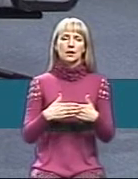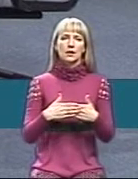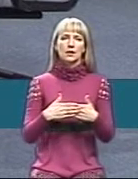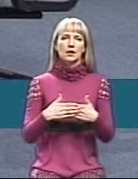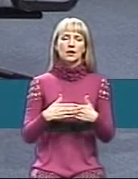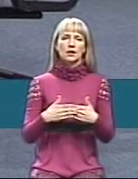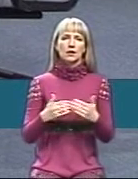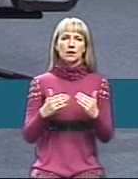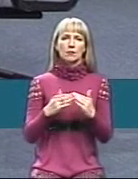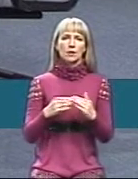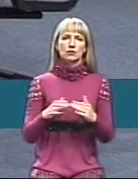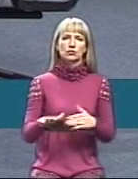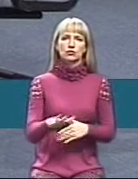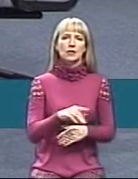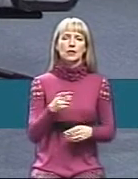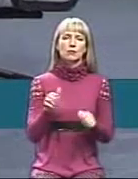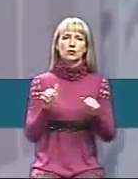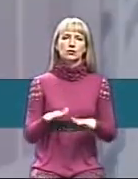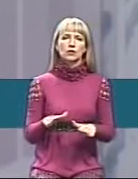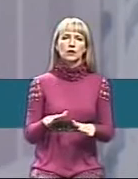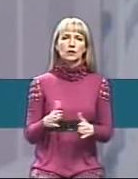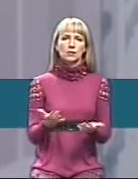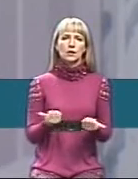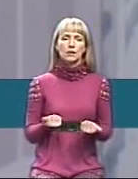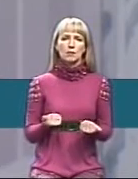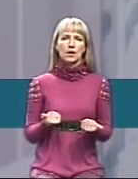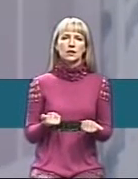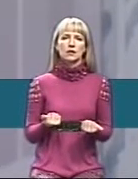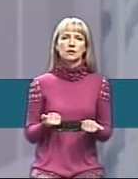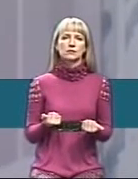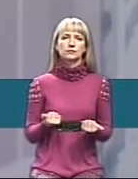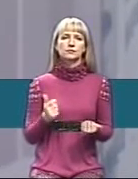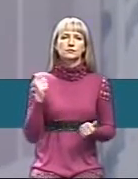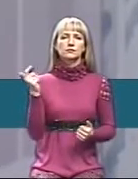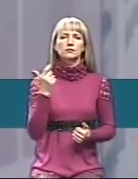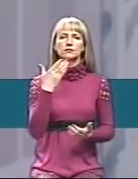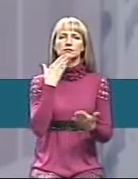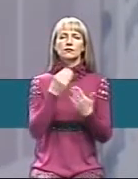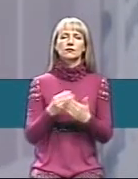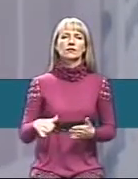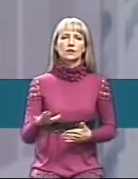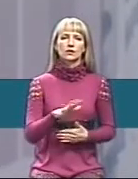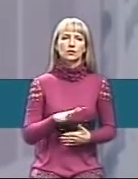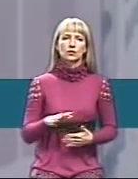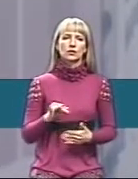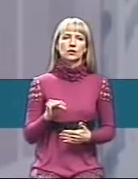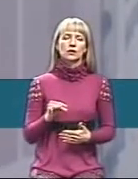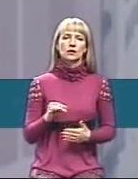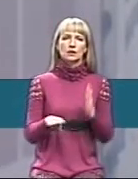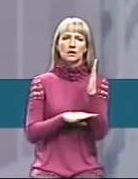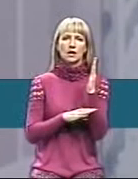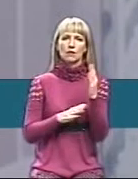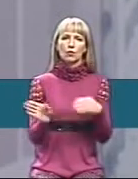Приусадебные участки, там решение принимает именно хозяин своей территории, и деревья он